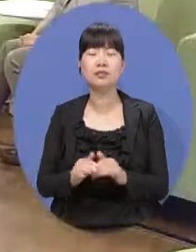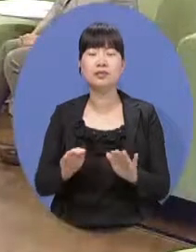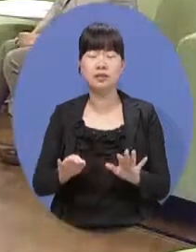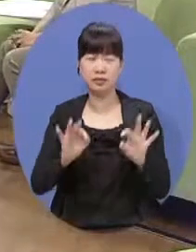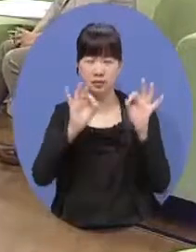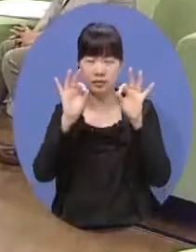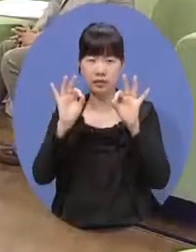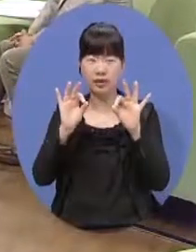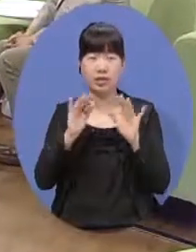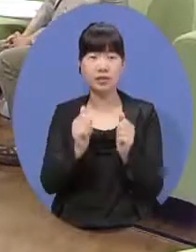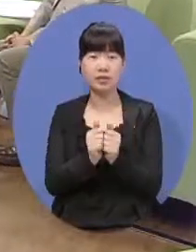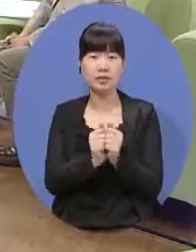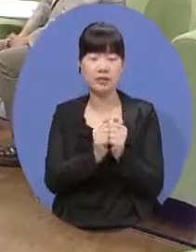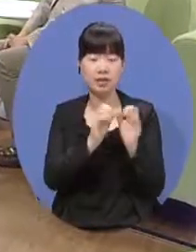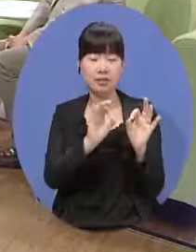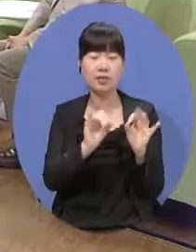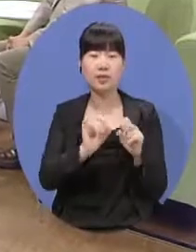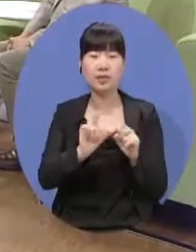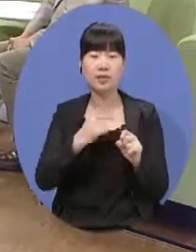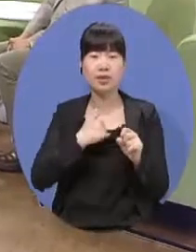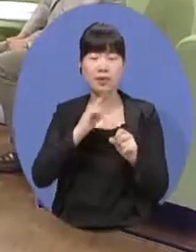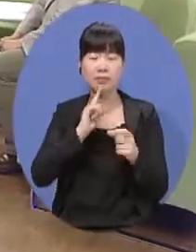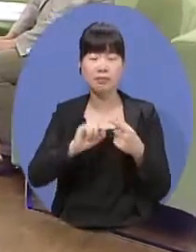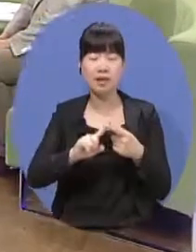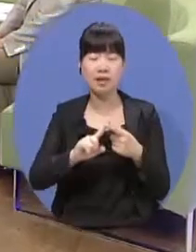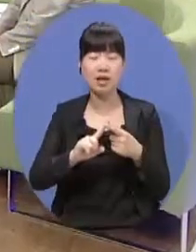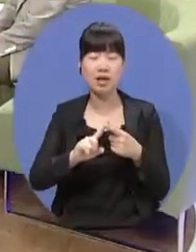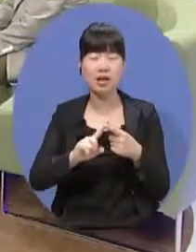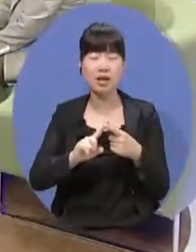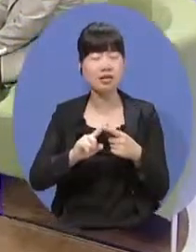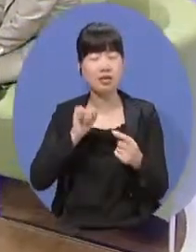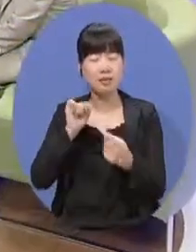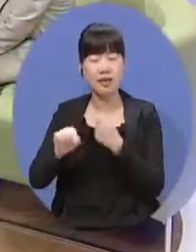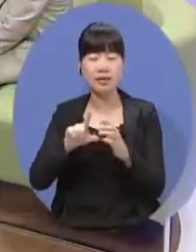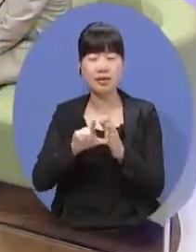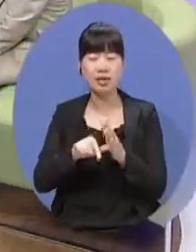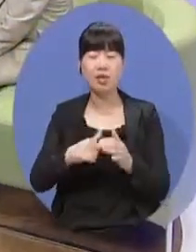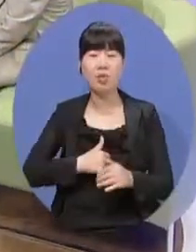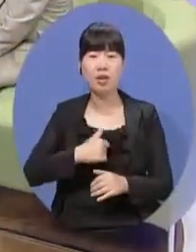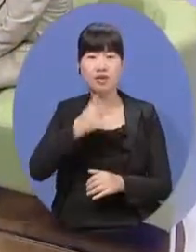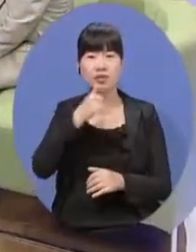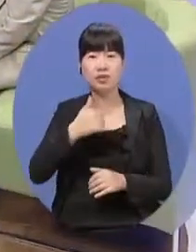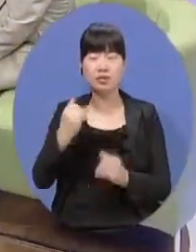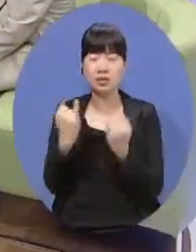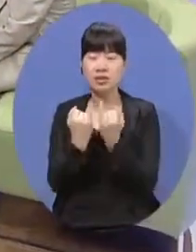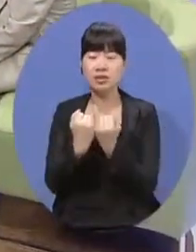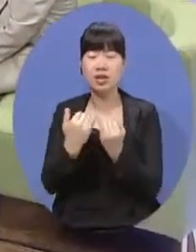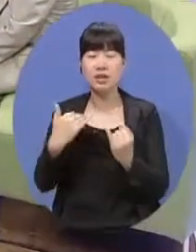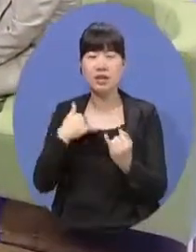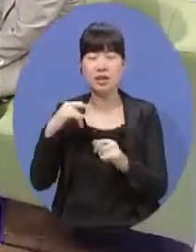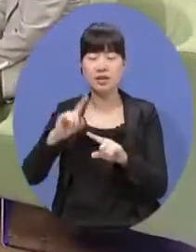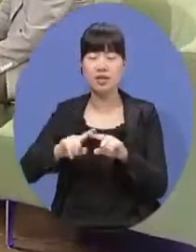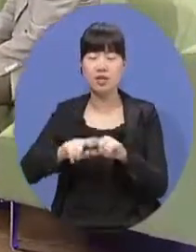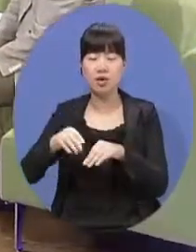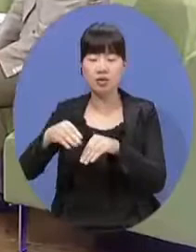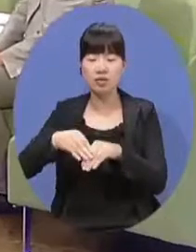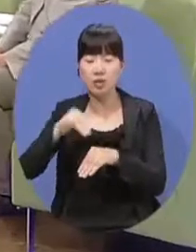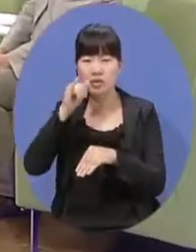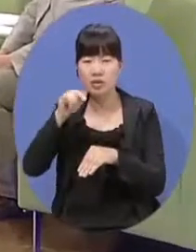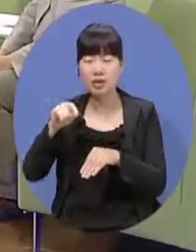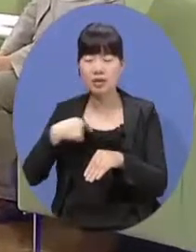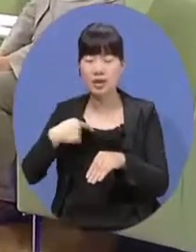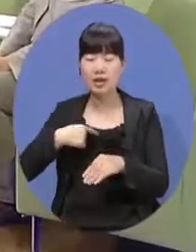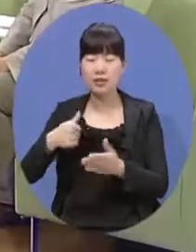이렇게 보면 남자아이들은 주로 내 말을 안 들어줄 때 화를 내는 것 같고요. 여자아이들은 내 거에 손을 대거나 내 거를